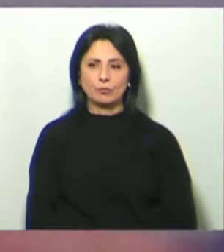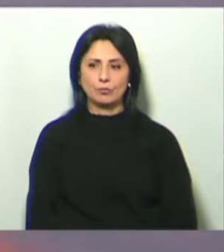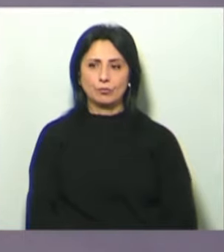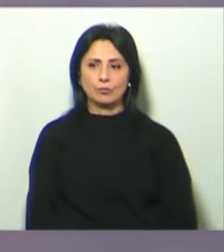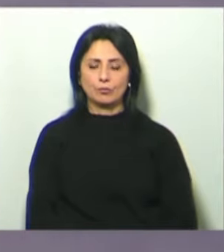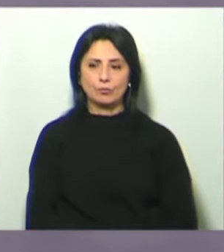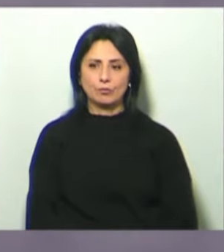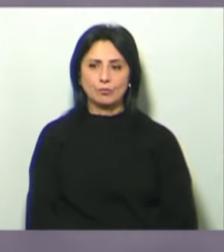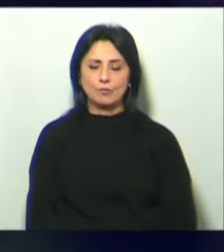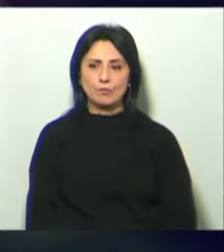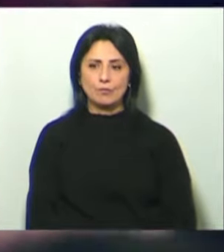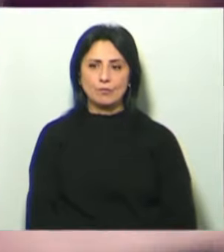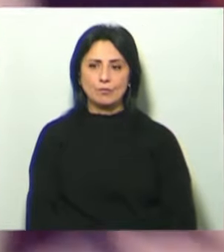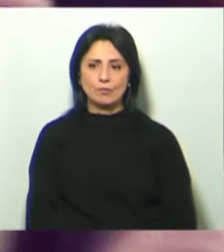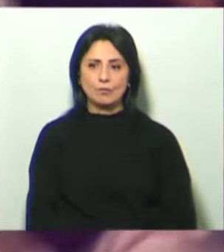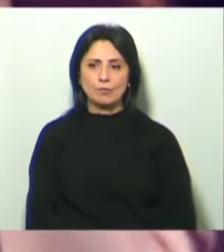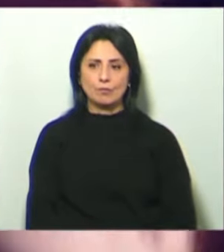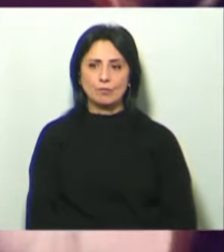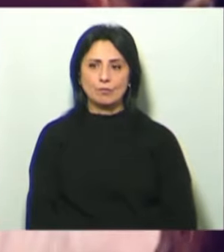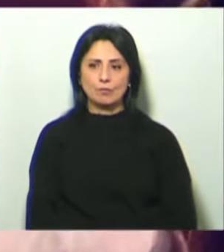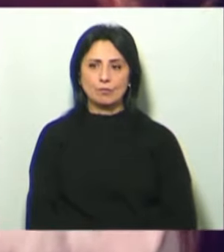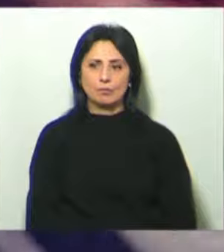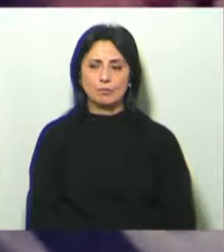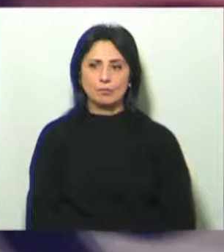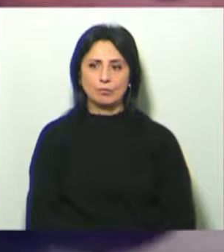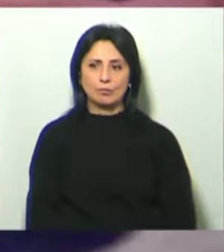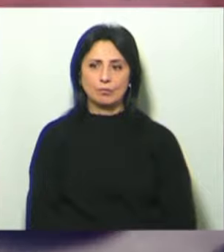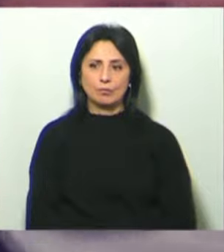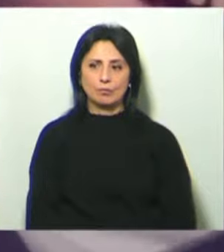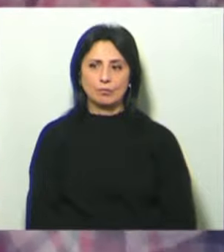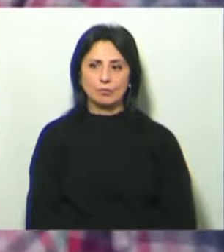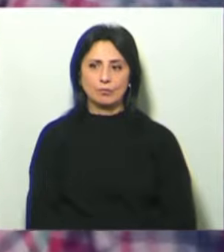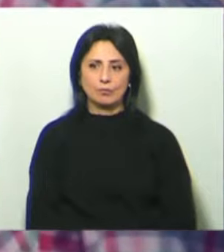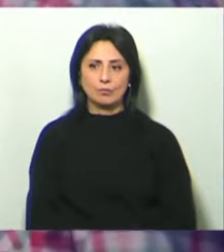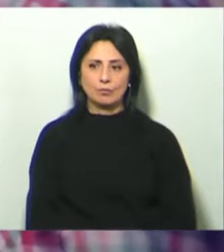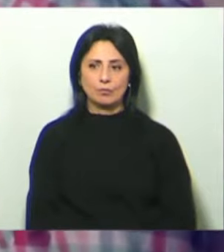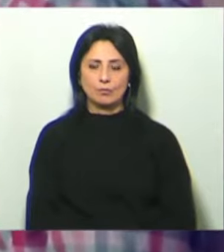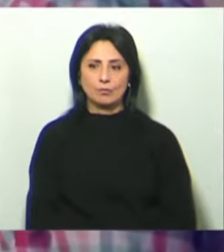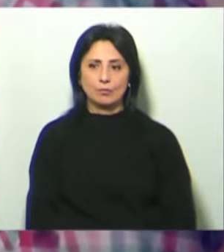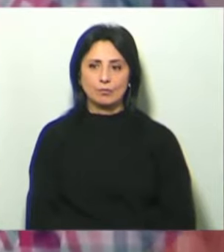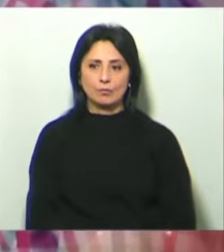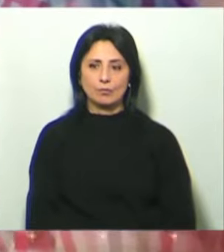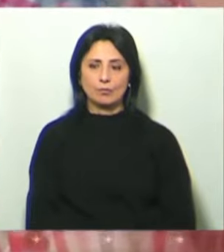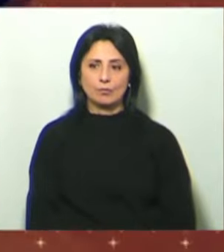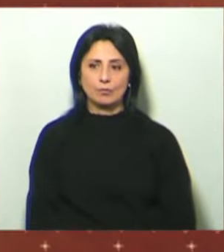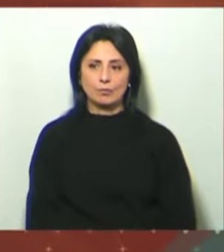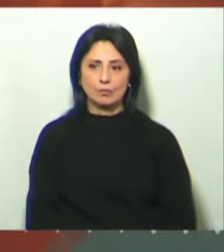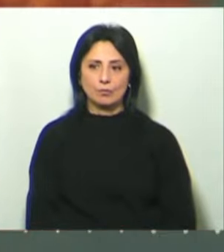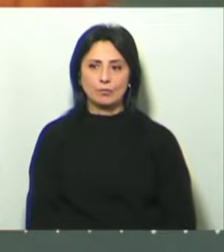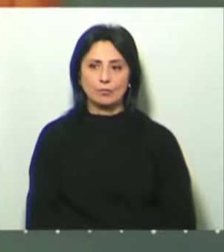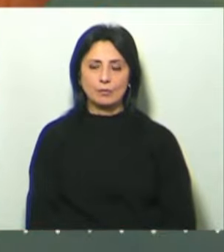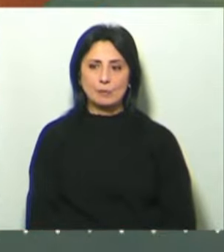განწყობაზე. მე ნიკას მამა ვარ. დაინახე რა. მე დათას შვილს ლევანჩოს ბარბარეს ალექსანდრეს და მიხმარე ბიზნეს მიღწევაში. მე გაბრიელის მამა